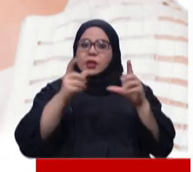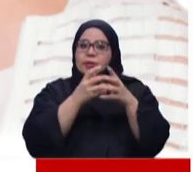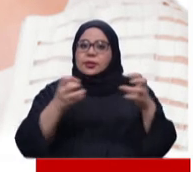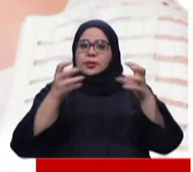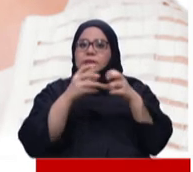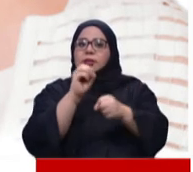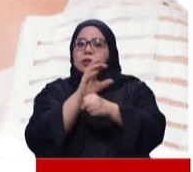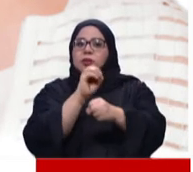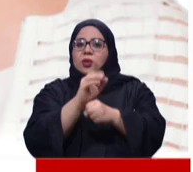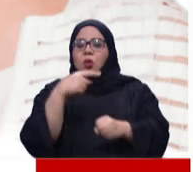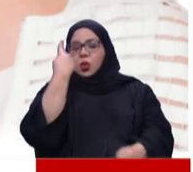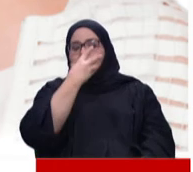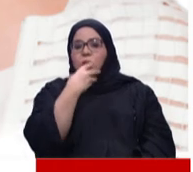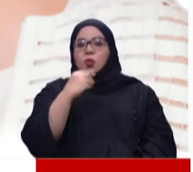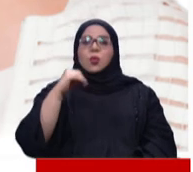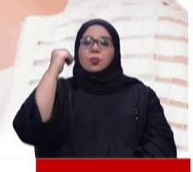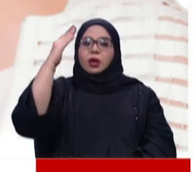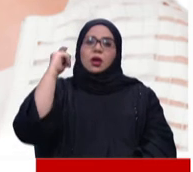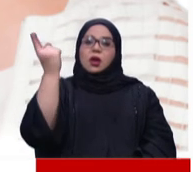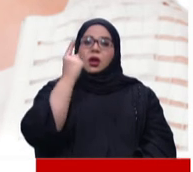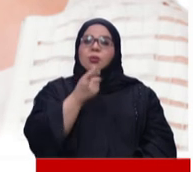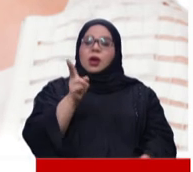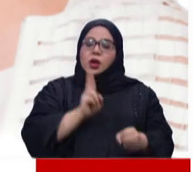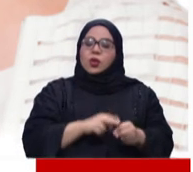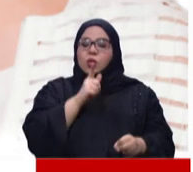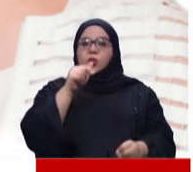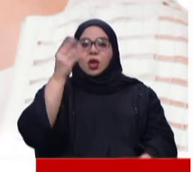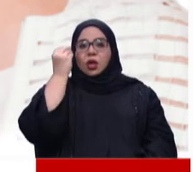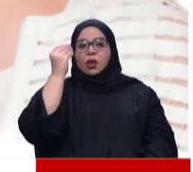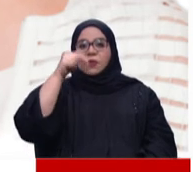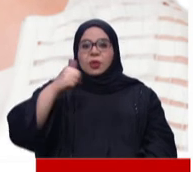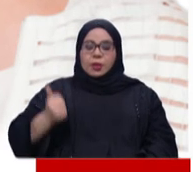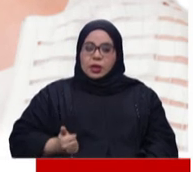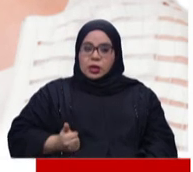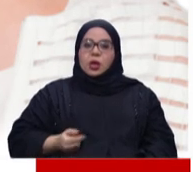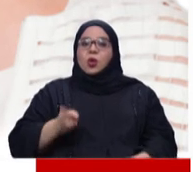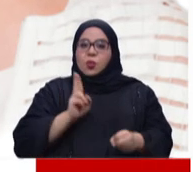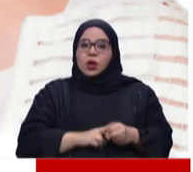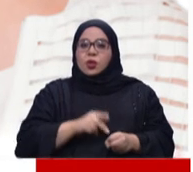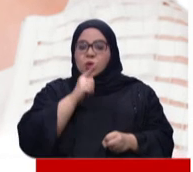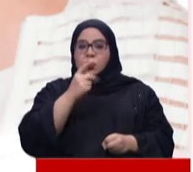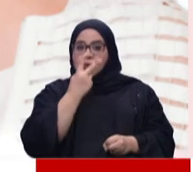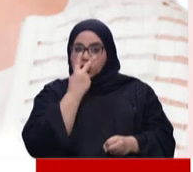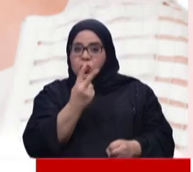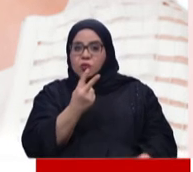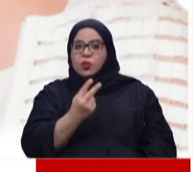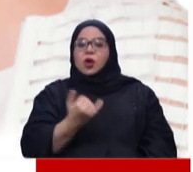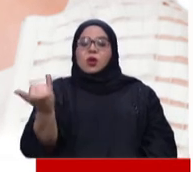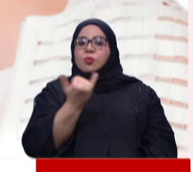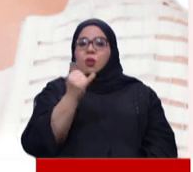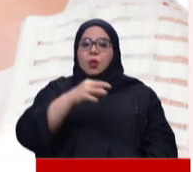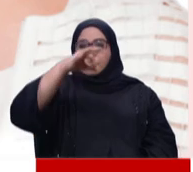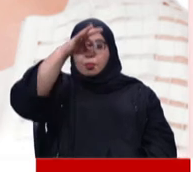البحرين الأجمل إلى العالم عبر عرض مقوماتها الحضارية والعمرانية وإلقاء الضوء على واحد من